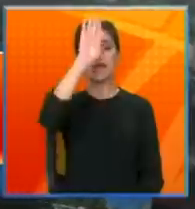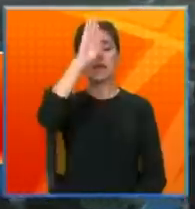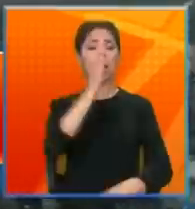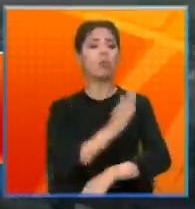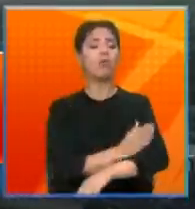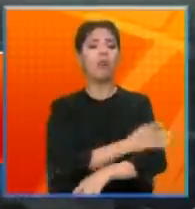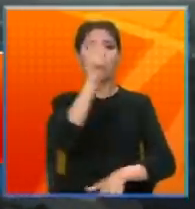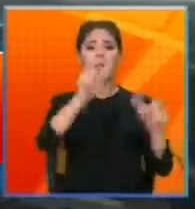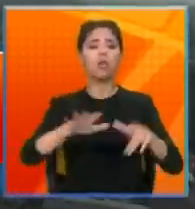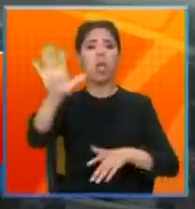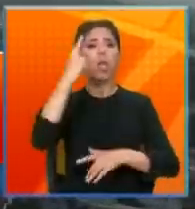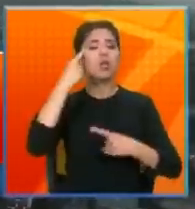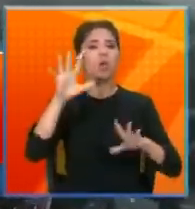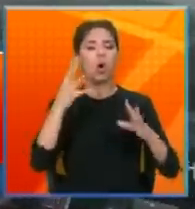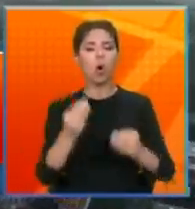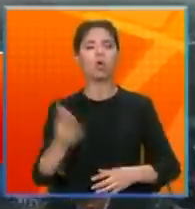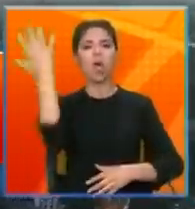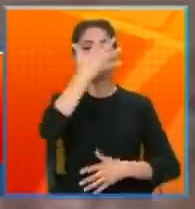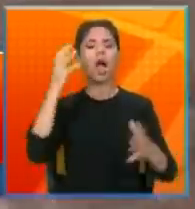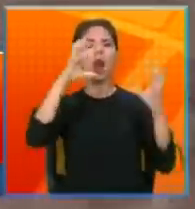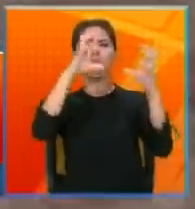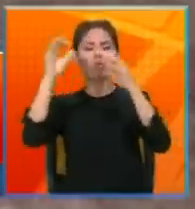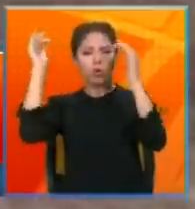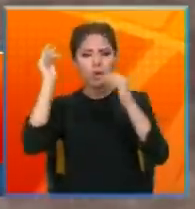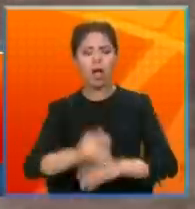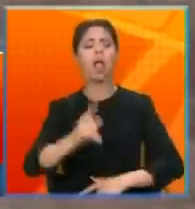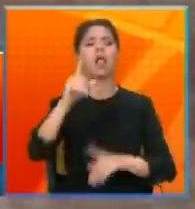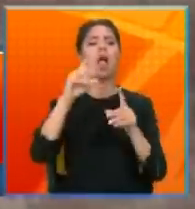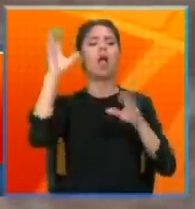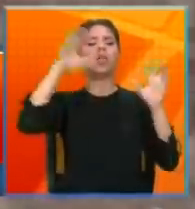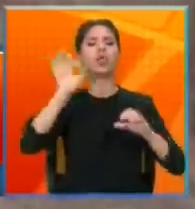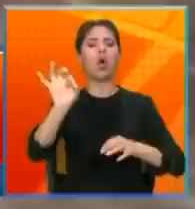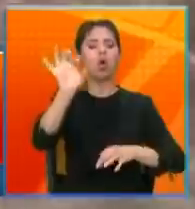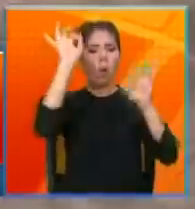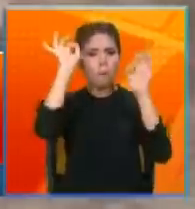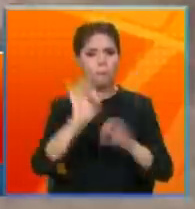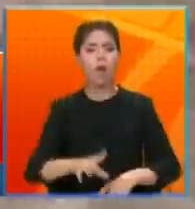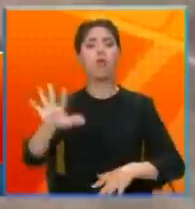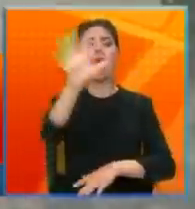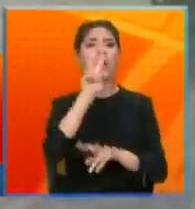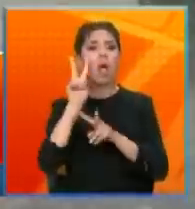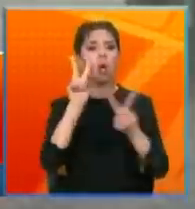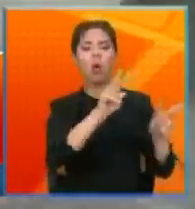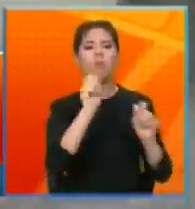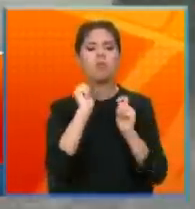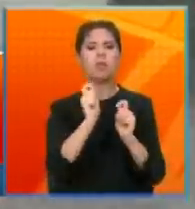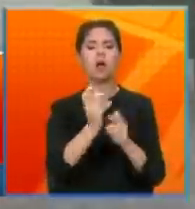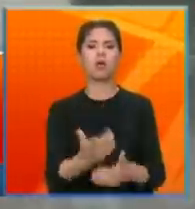İstanbullular neye uğradığını şaşırdı. Kara bulutlar çöktü, dolu aniden bastırdı, göz gözü görmedi.